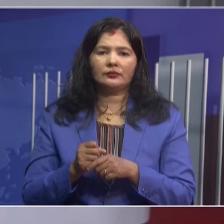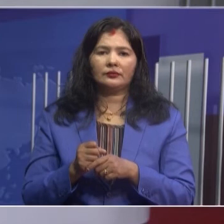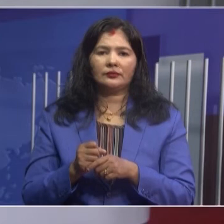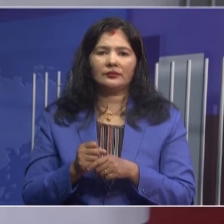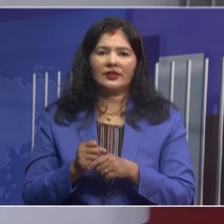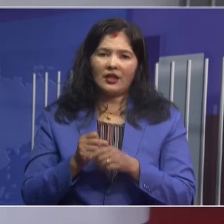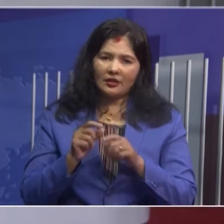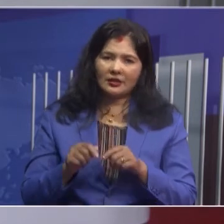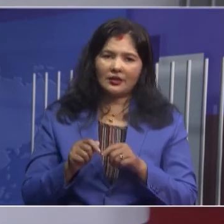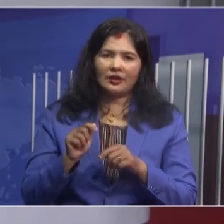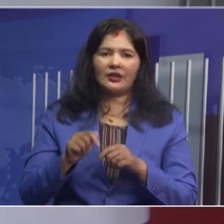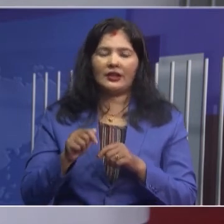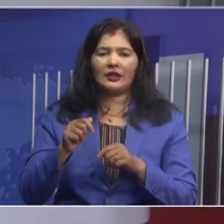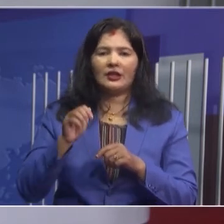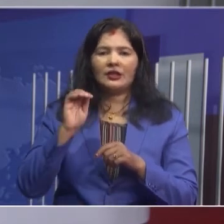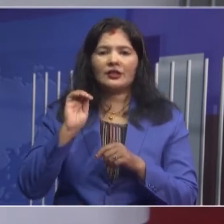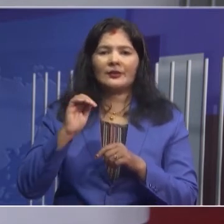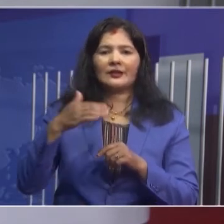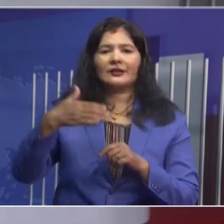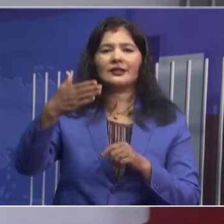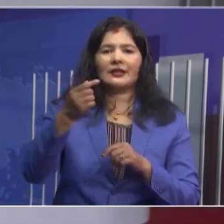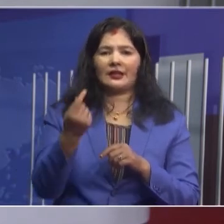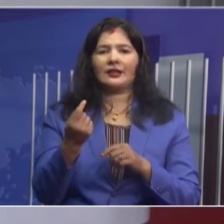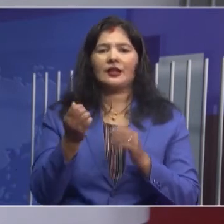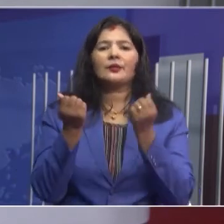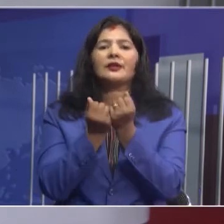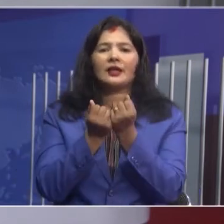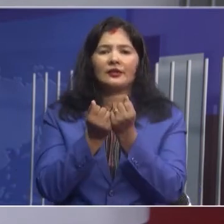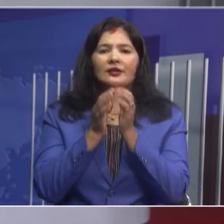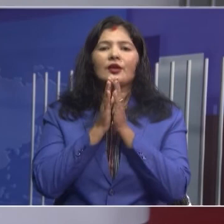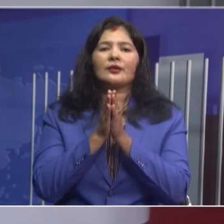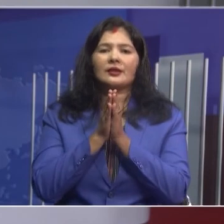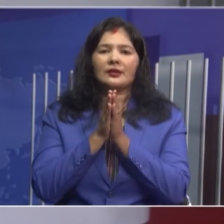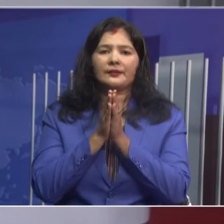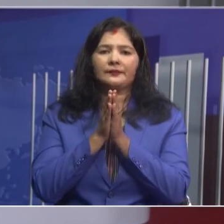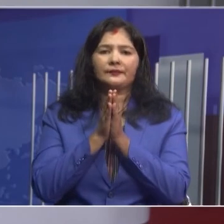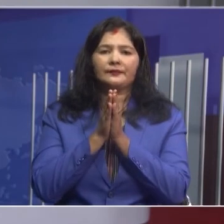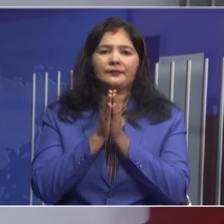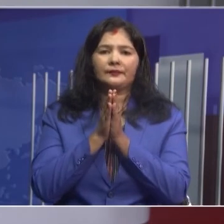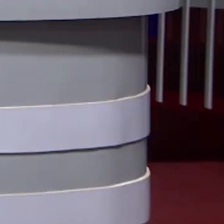हवस् त अहिलेलाई समाचारको सिलसिला यति नै। बिदा दिनुहोस्। नमस्कार।